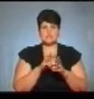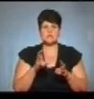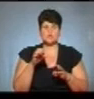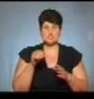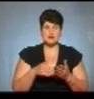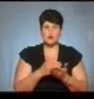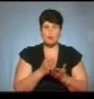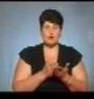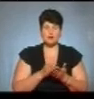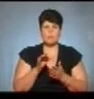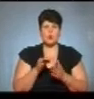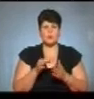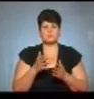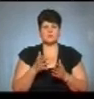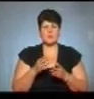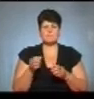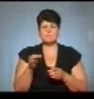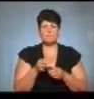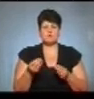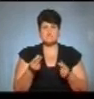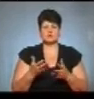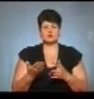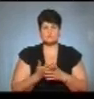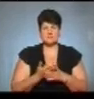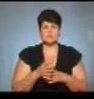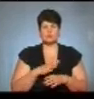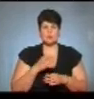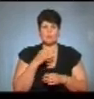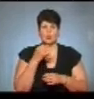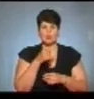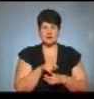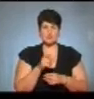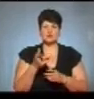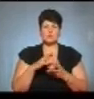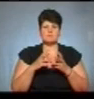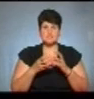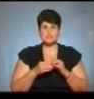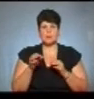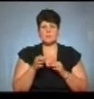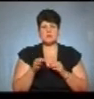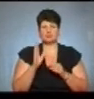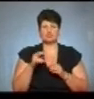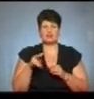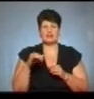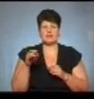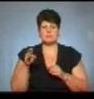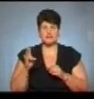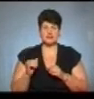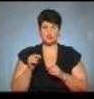політики про монетизацію субсидій. Загалом йшла мова про те, що підсумки монетизації будуть у липні цього